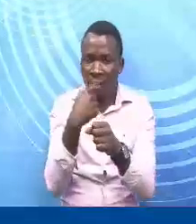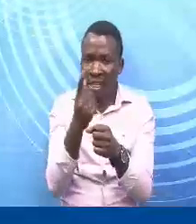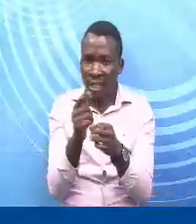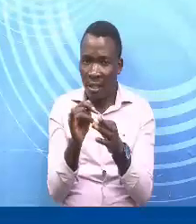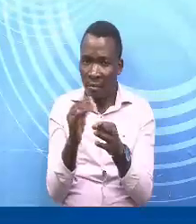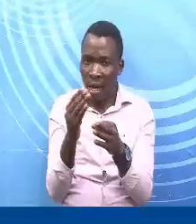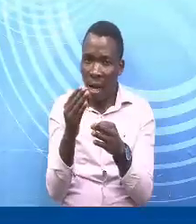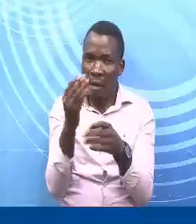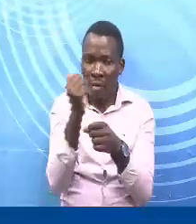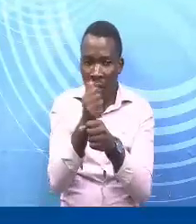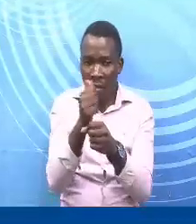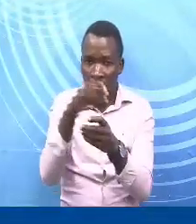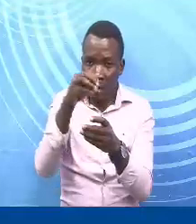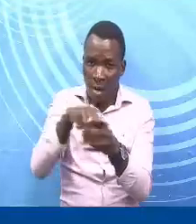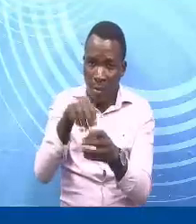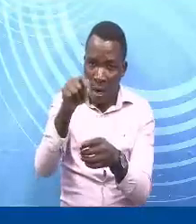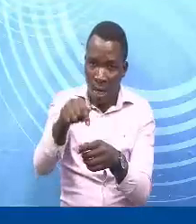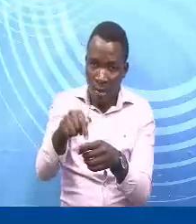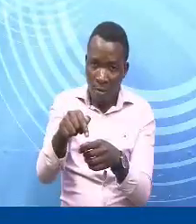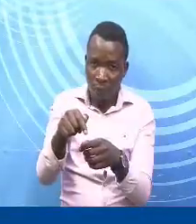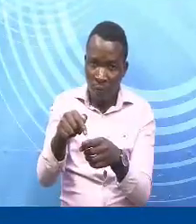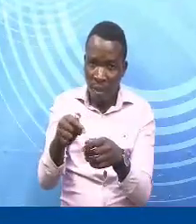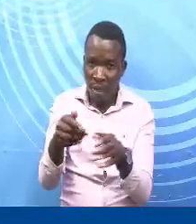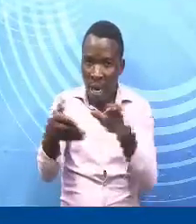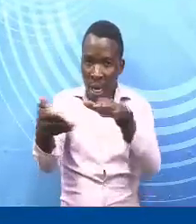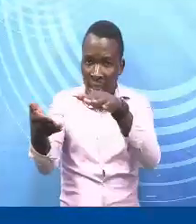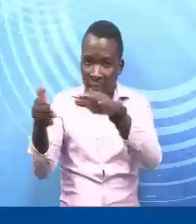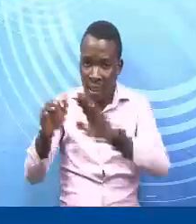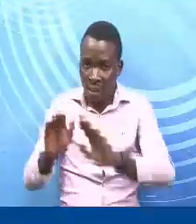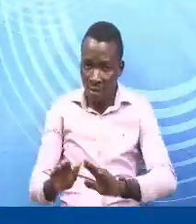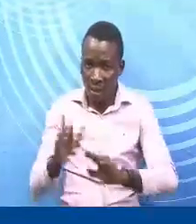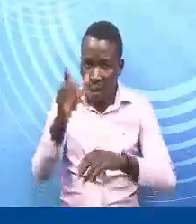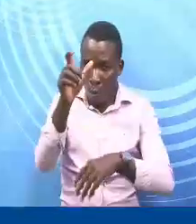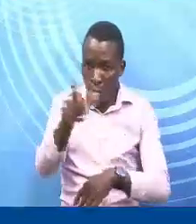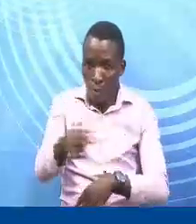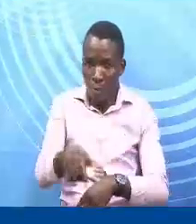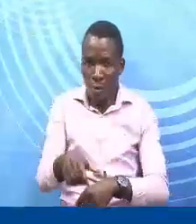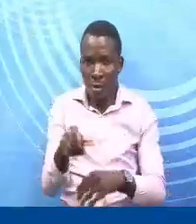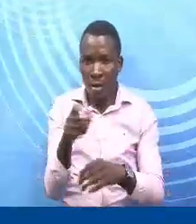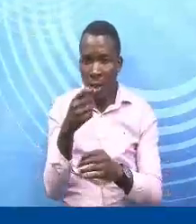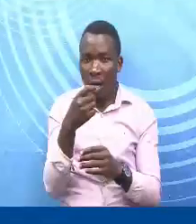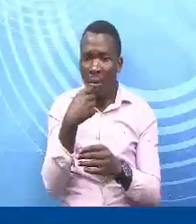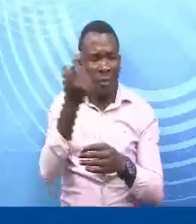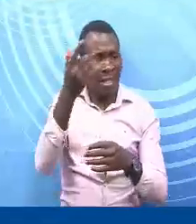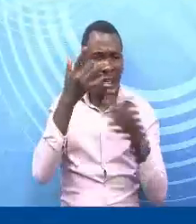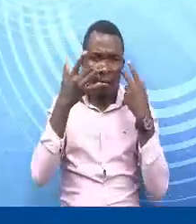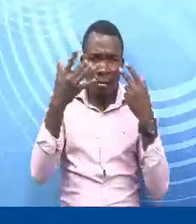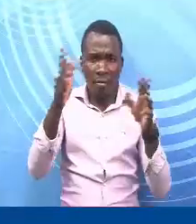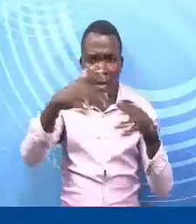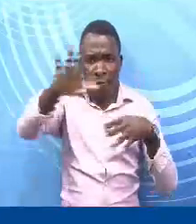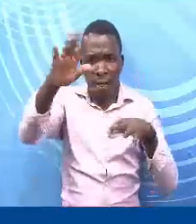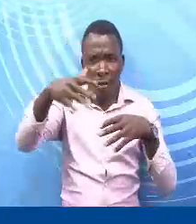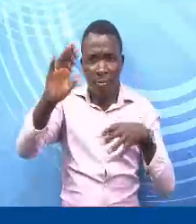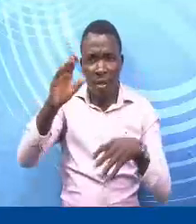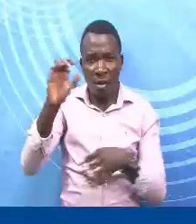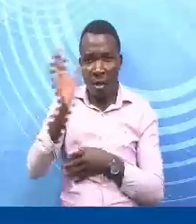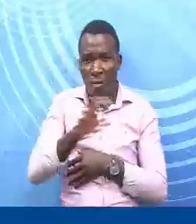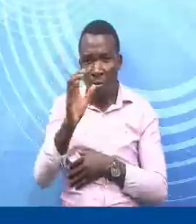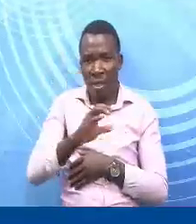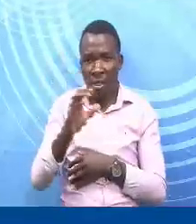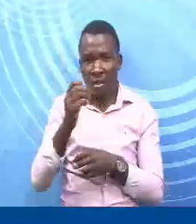mugiye gukoreramo harimo hashyinguwemo umuntu gihore ntibikureba ni kampani